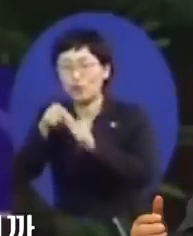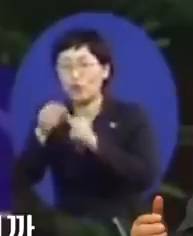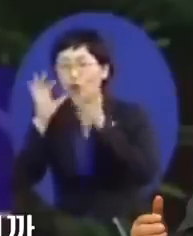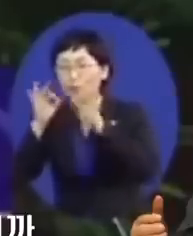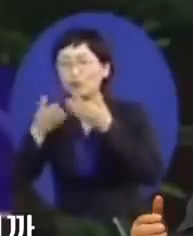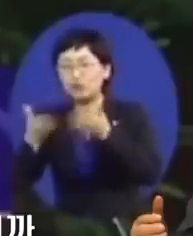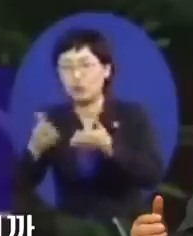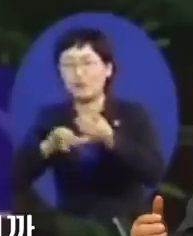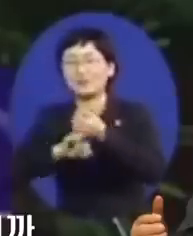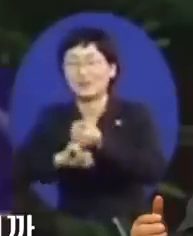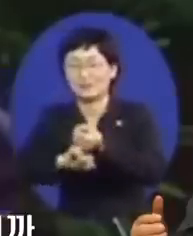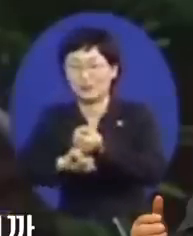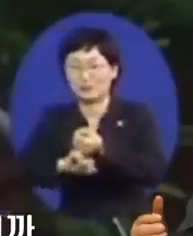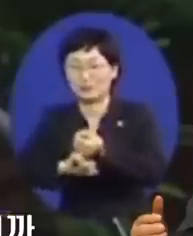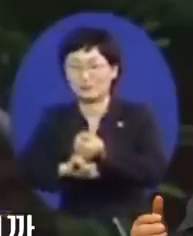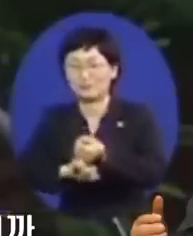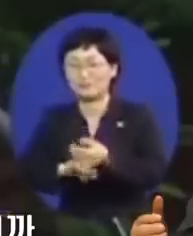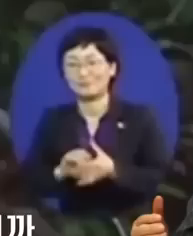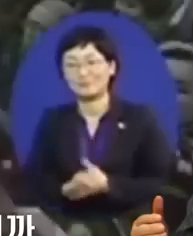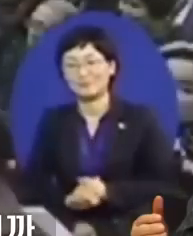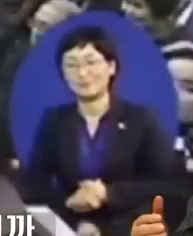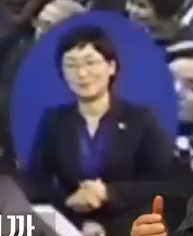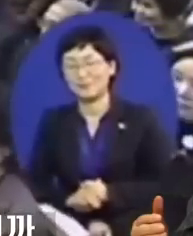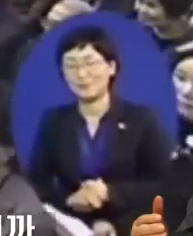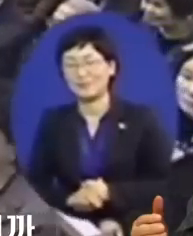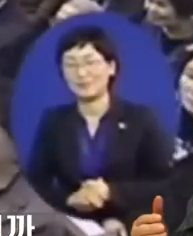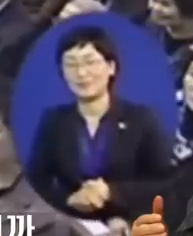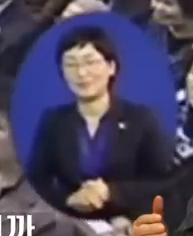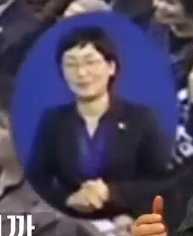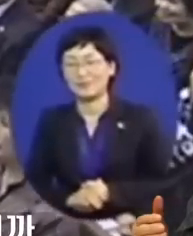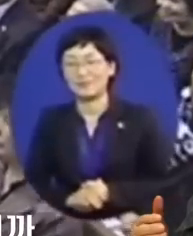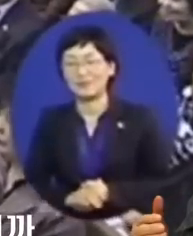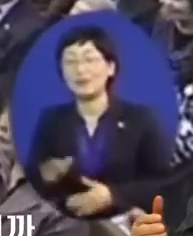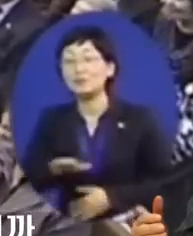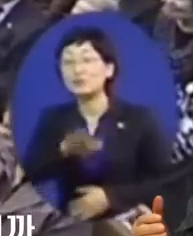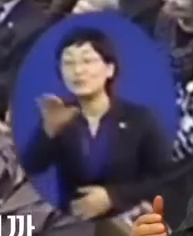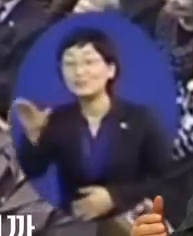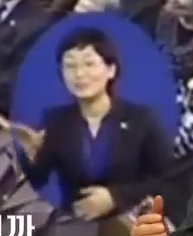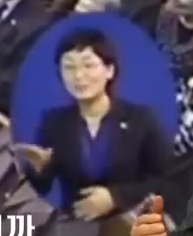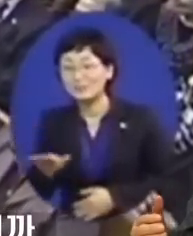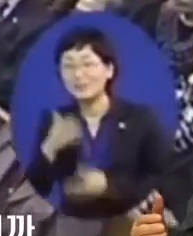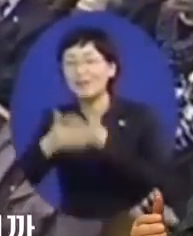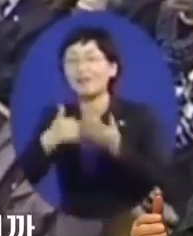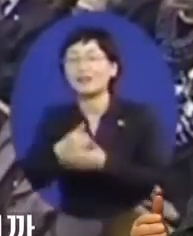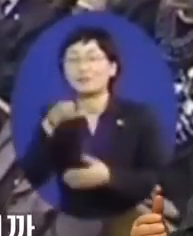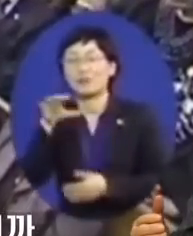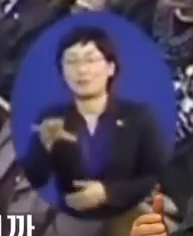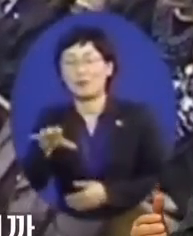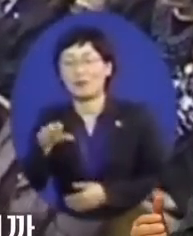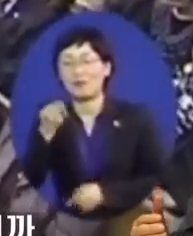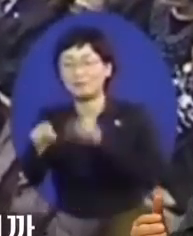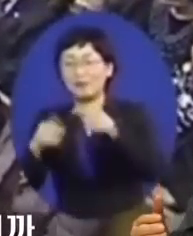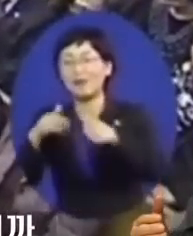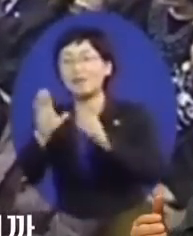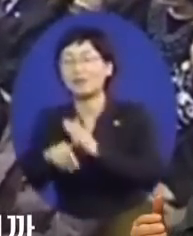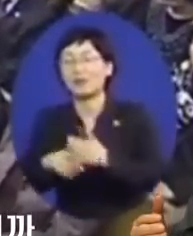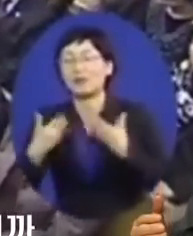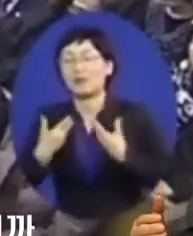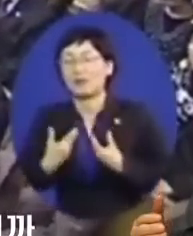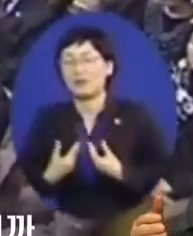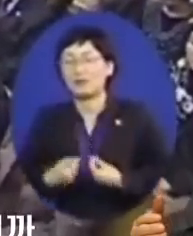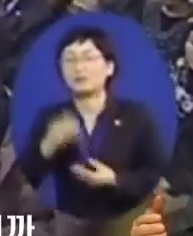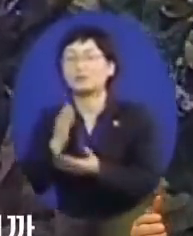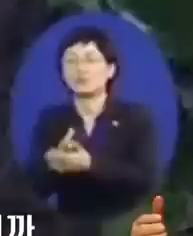약속을 해주고 계신 것입니다. 우리는 하나님 앞에 나갈 때 절망해서는 안 되는